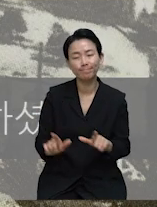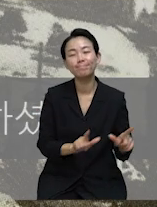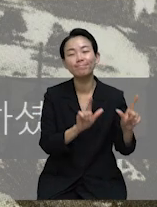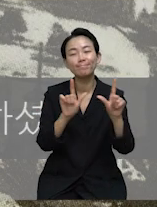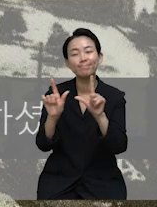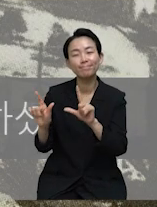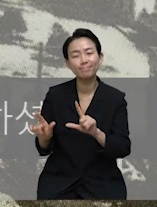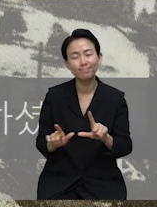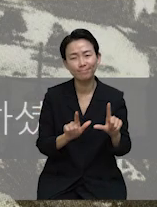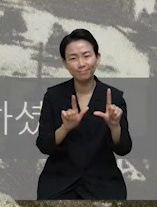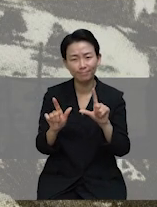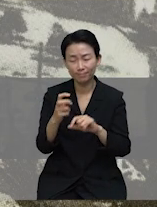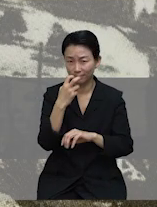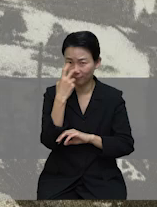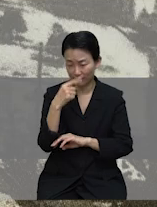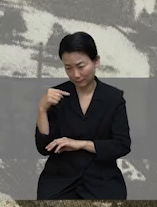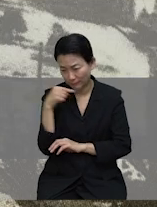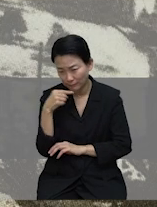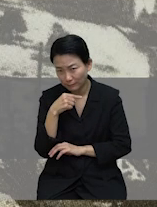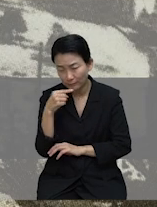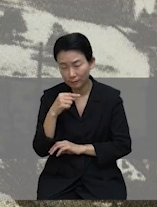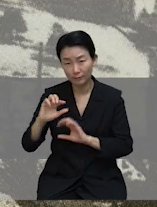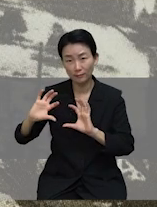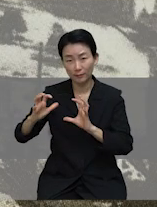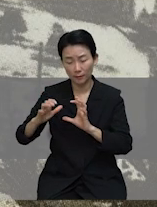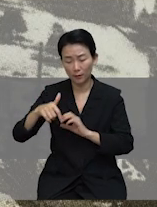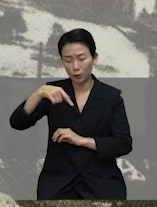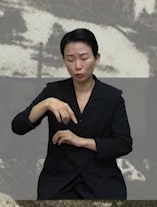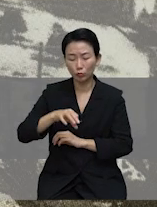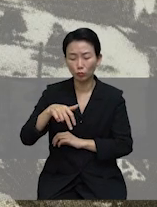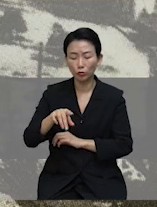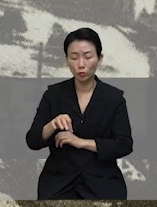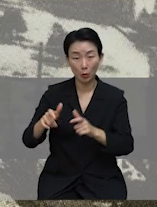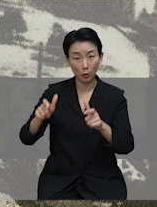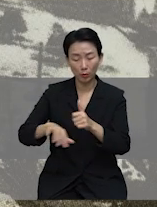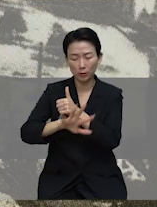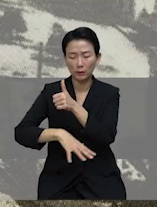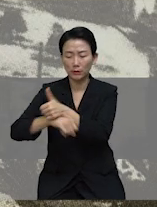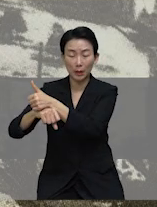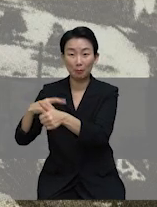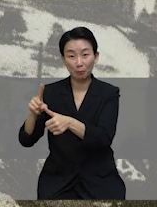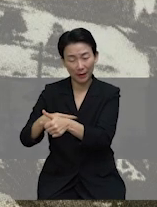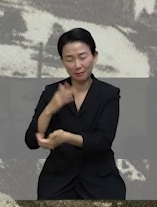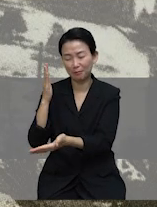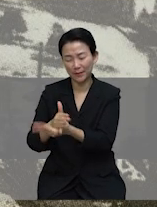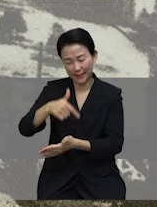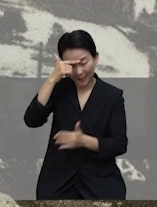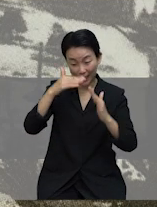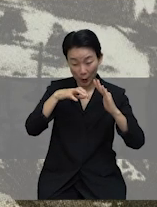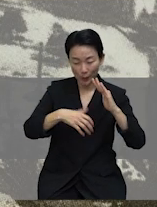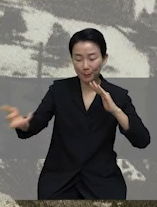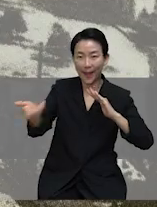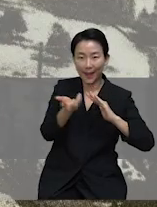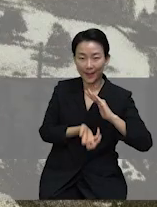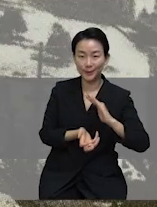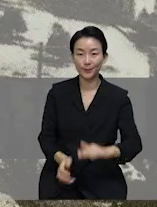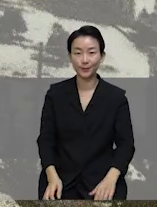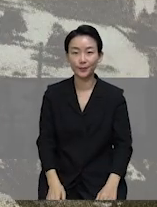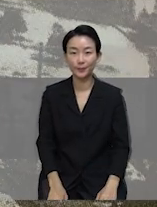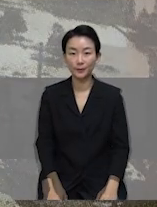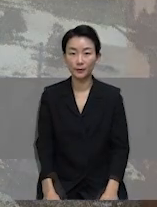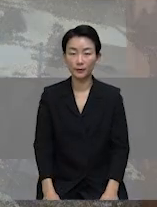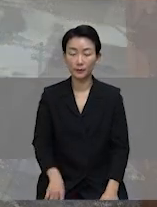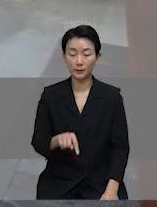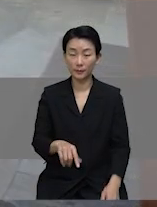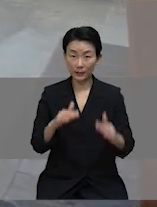10년 넘게 생활을 하셨다가 청와대 경호 강화를 이유로 궁정동 집이 수용되면서 이곳 옛집으로 이사 오게